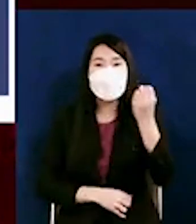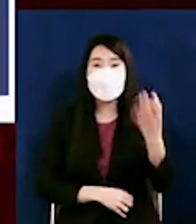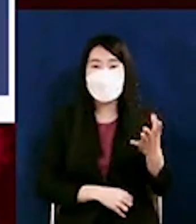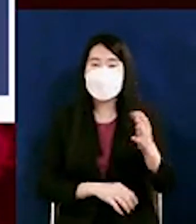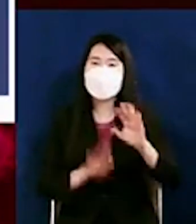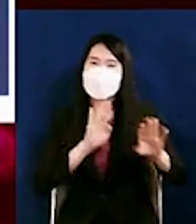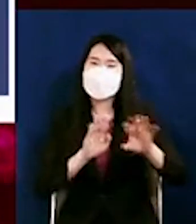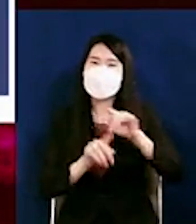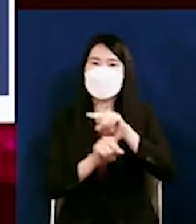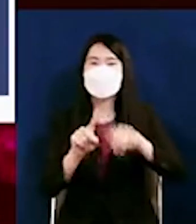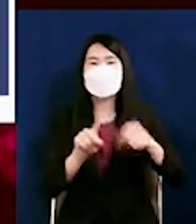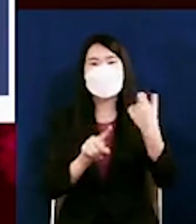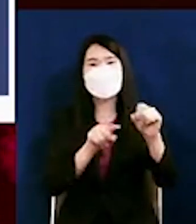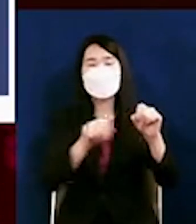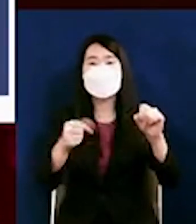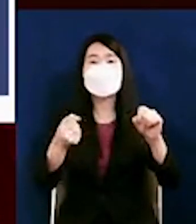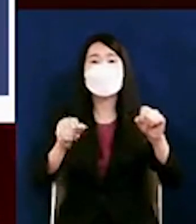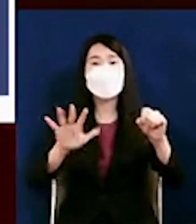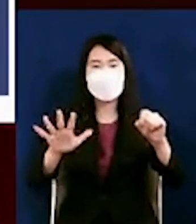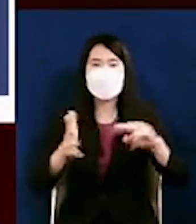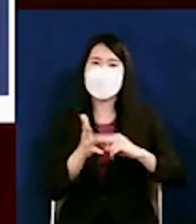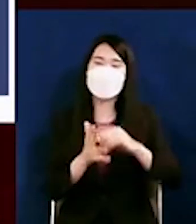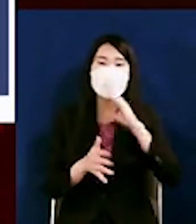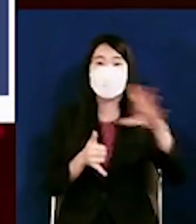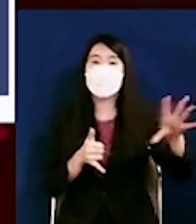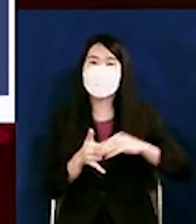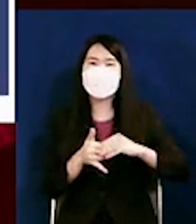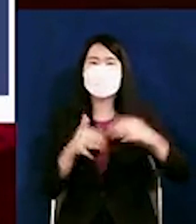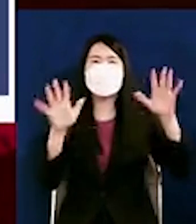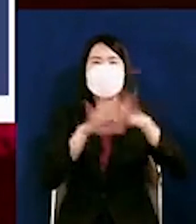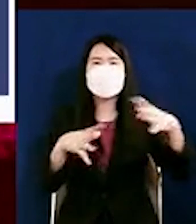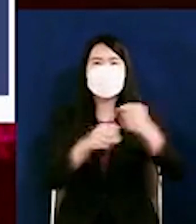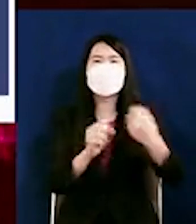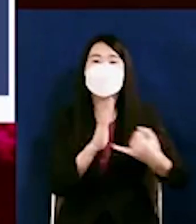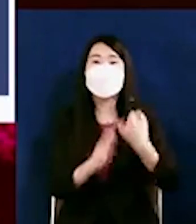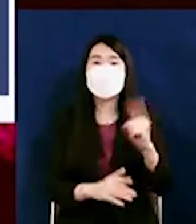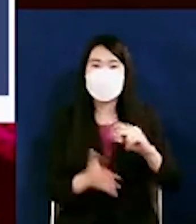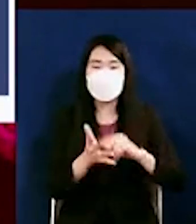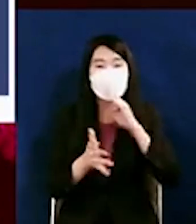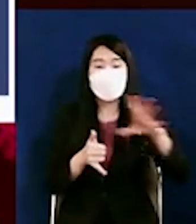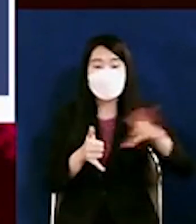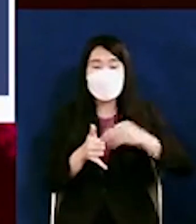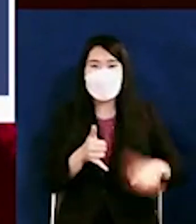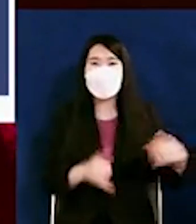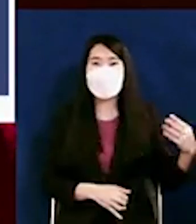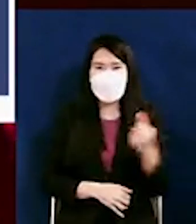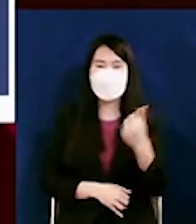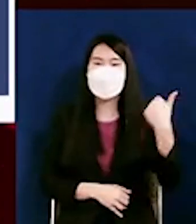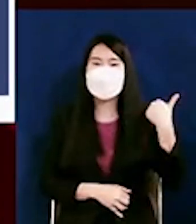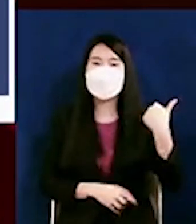มาณ 10-15% นั่นหมายว่าเร็วกว่านิดหน่อยเอาสรุปว่าอย่างนั้นละกันแต่